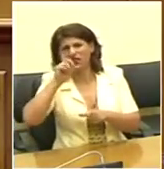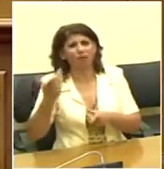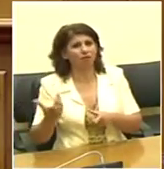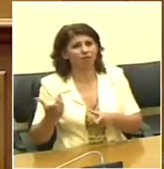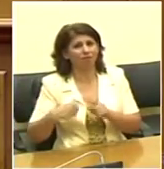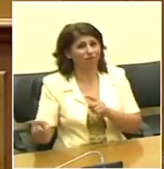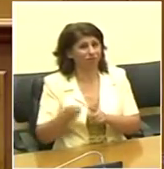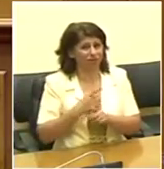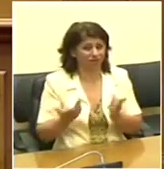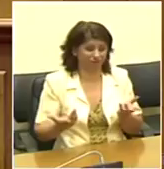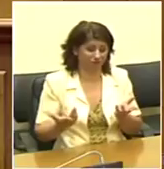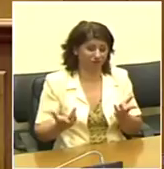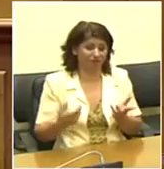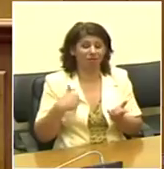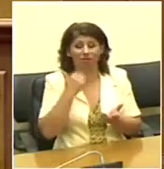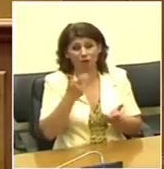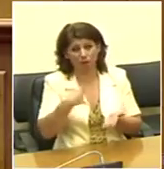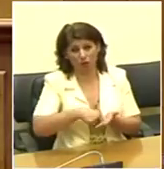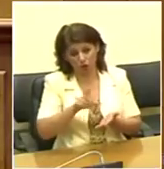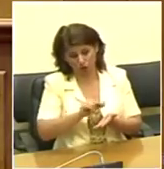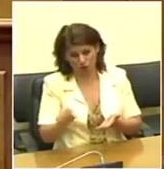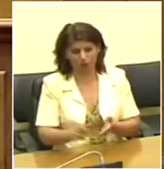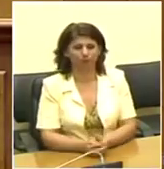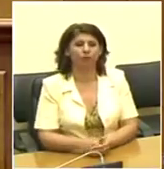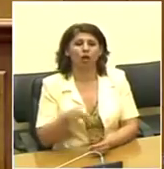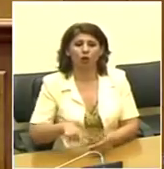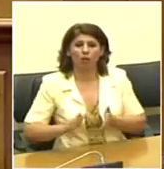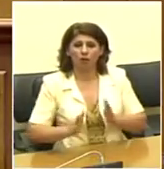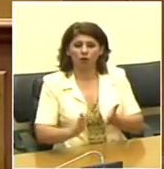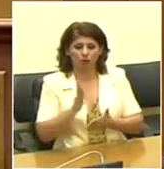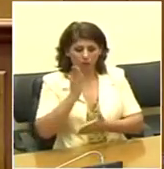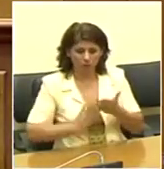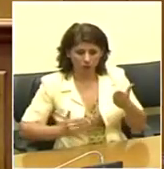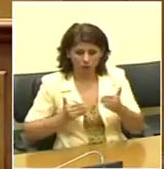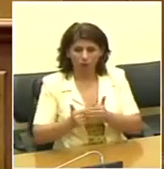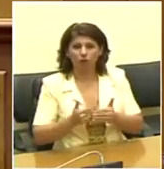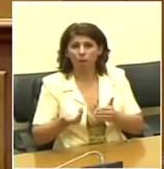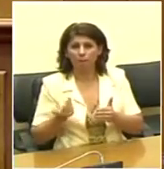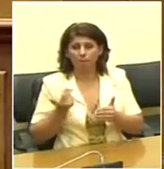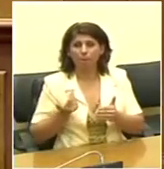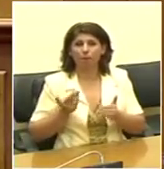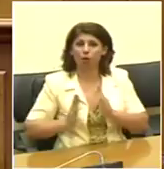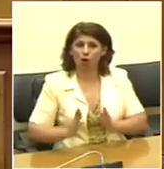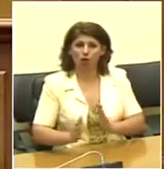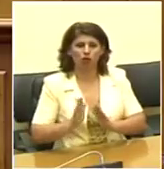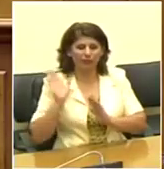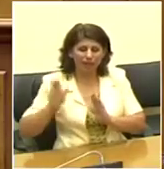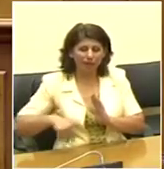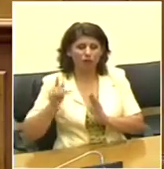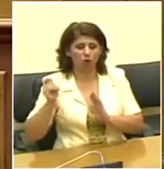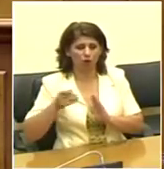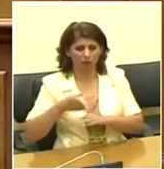τώρα για το μεσοπρόθεσμο, πριν πάω σε κάποιες τελευταίες πολιτικές παρεμβάσεις.